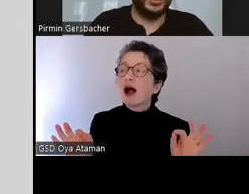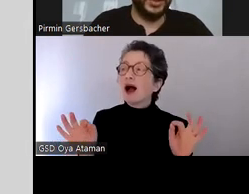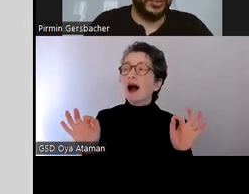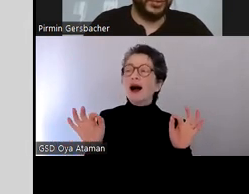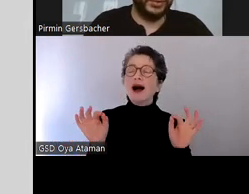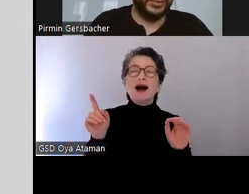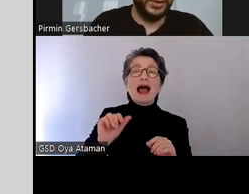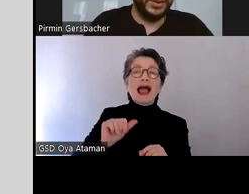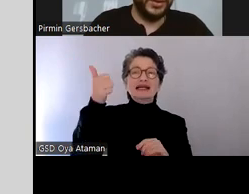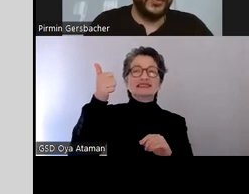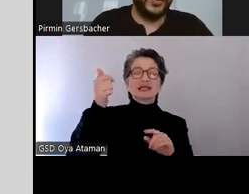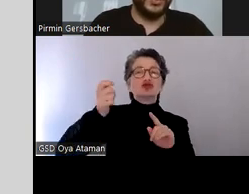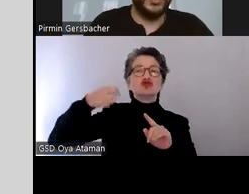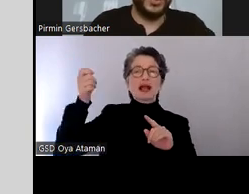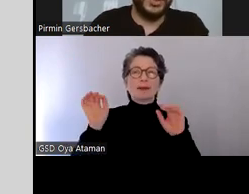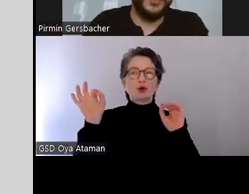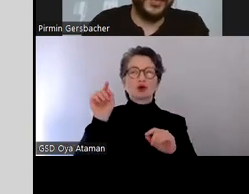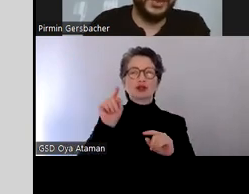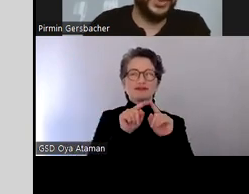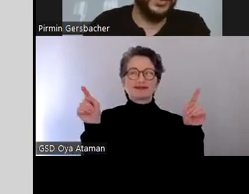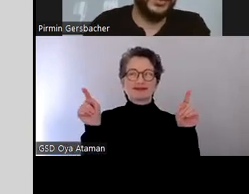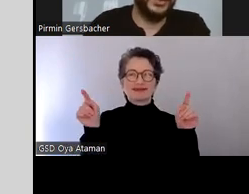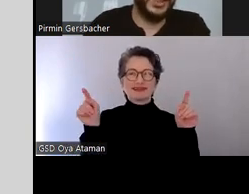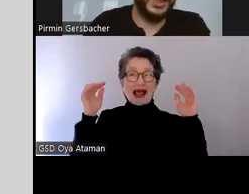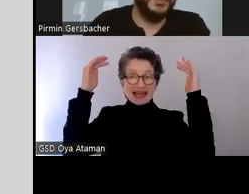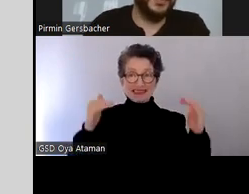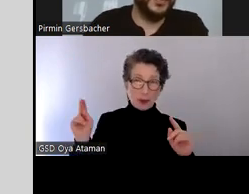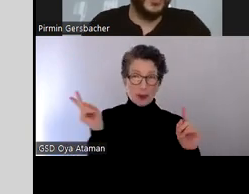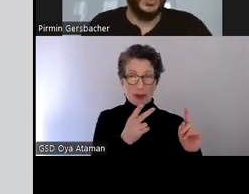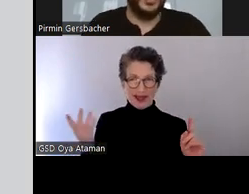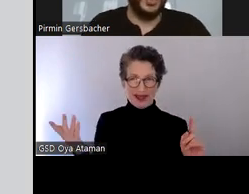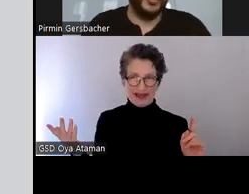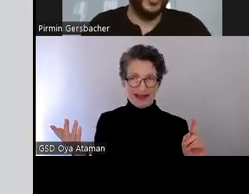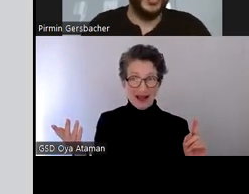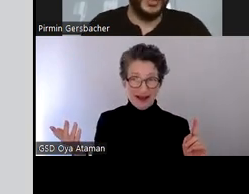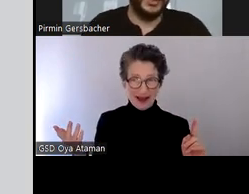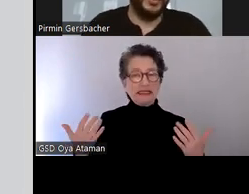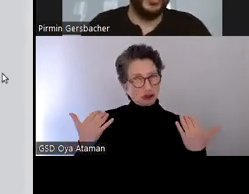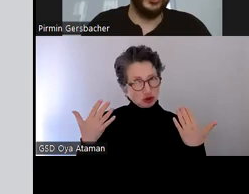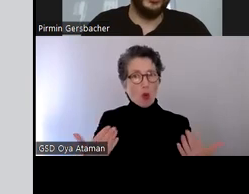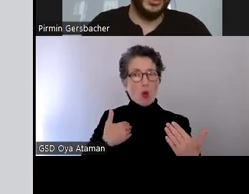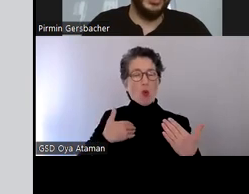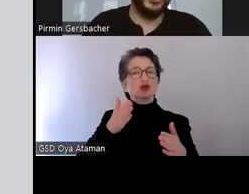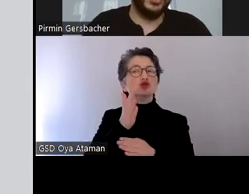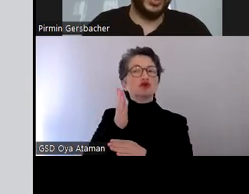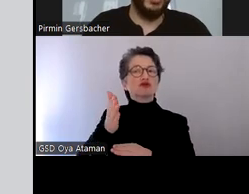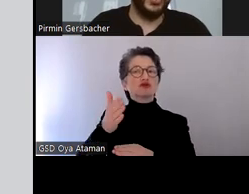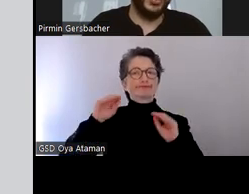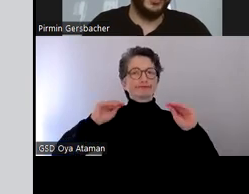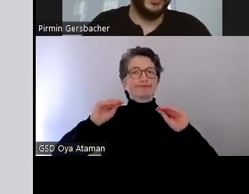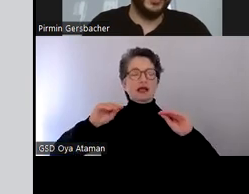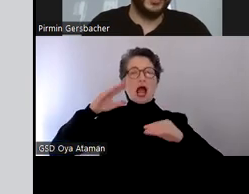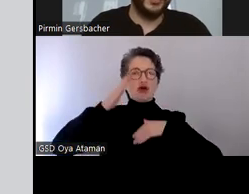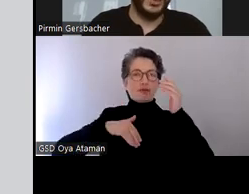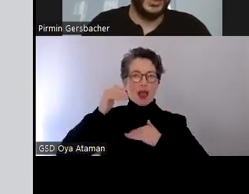erste Checkpunkt von der Checkliste, die wir da haben. Also der Aufbau ist jetzt eigentlich immer so, wir nehmen so einen